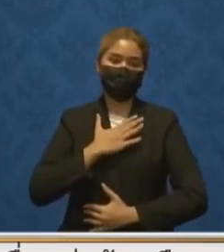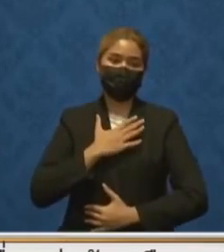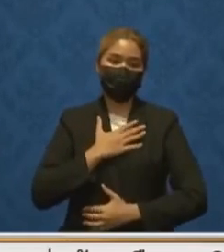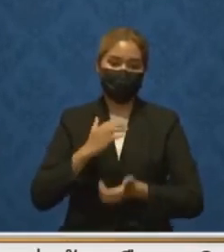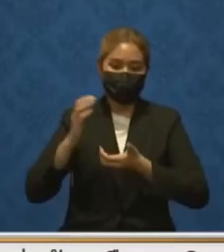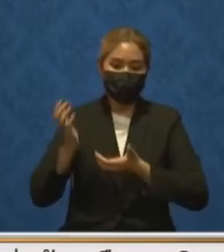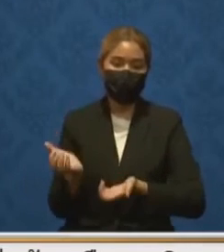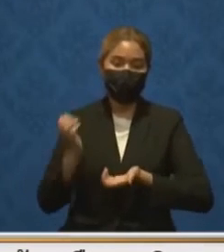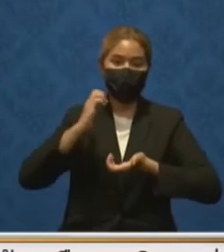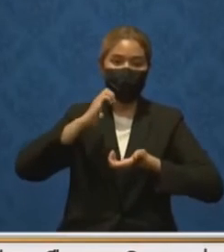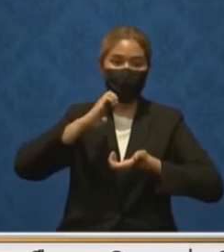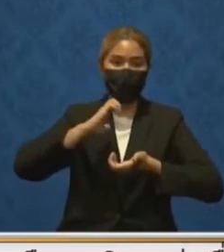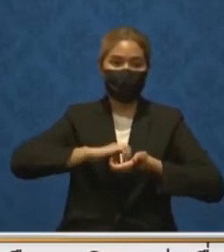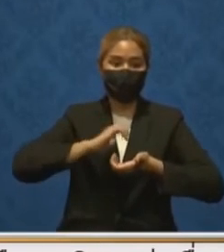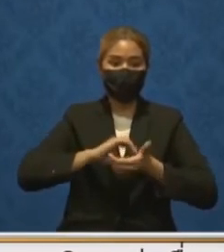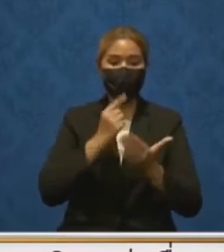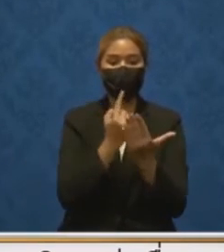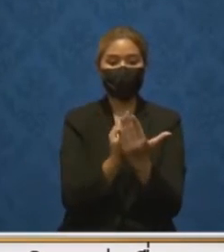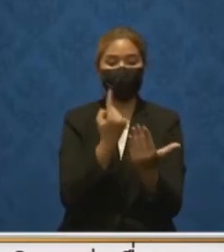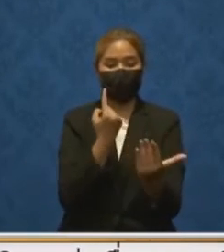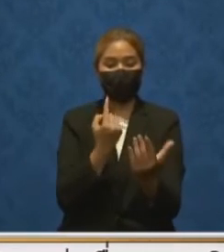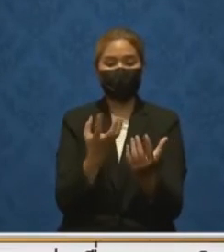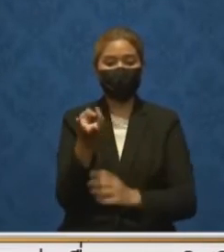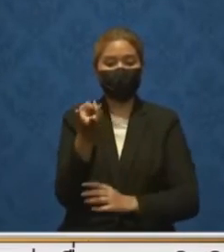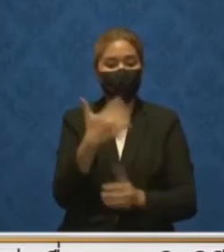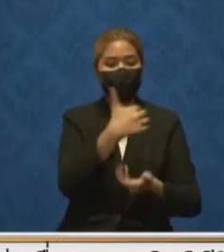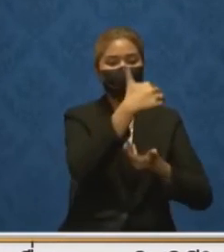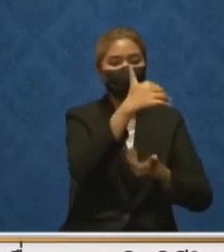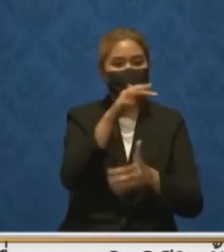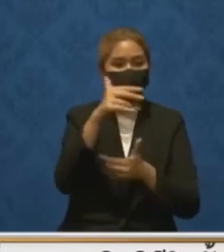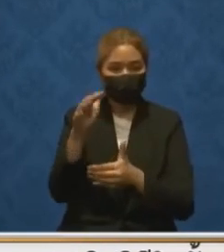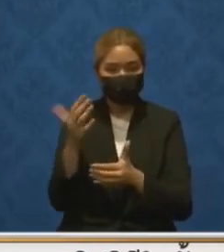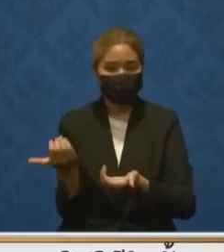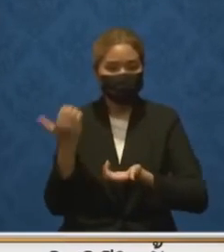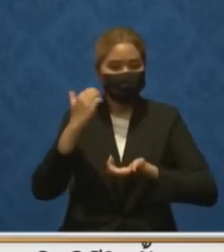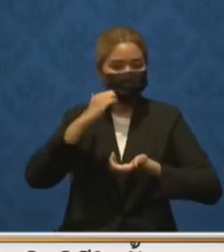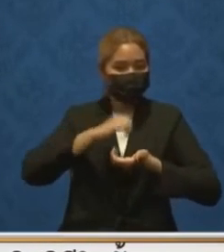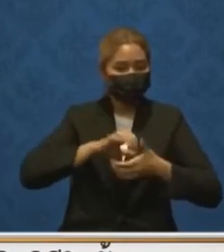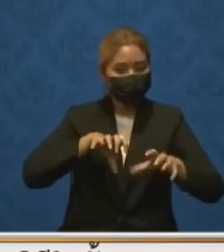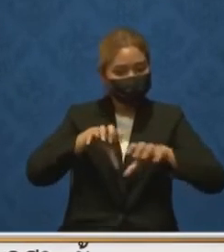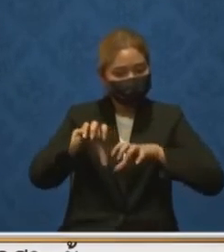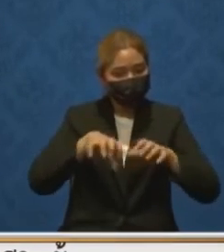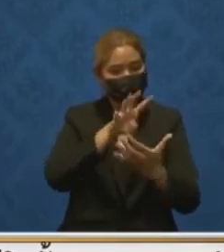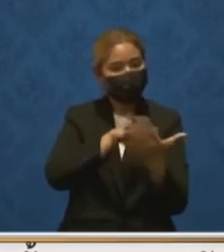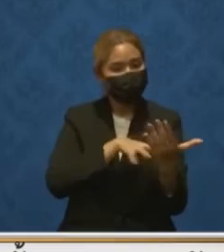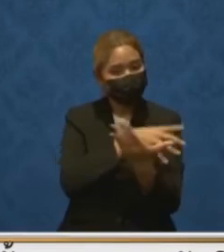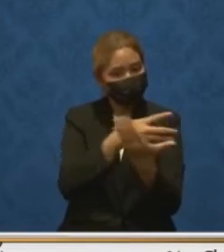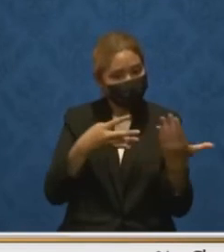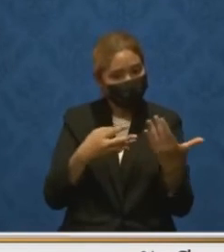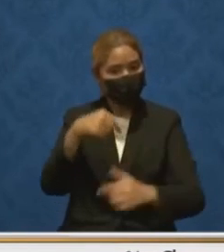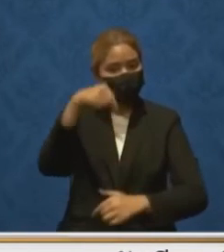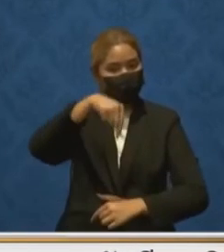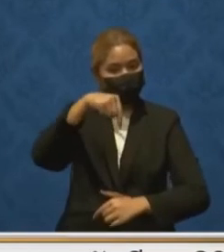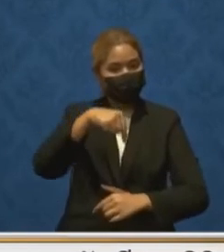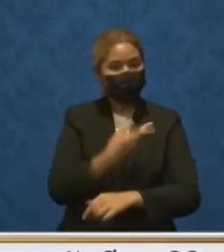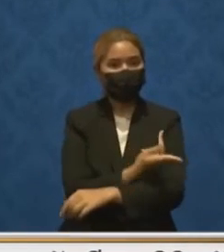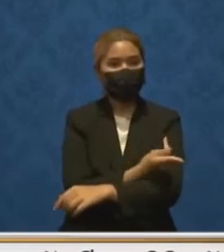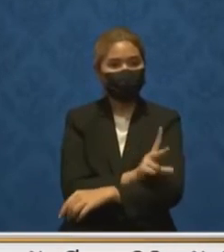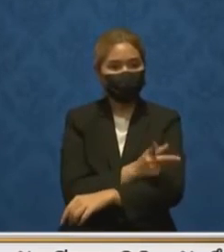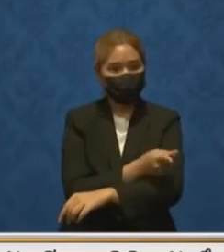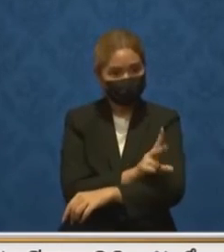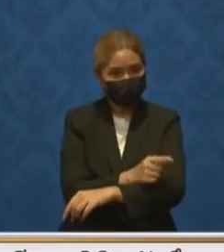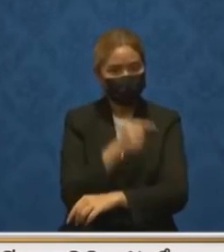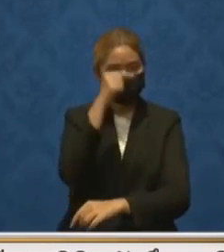ขาวไทยและกสวมผนนี้จะจับมือกันจัดในประเทศไยจัดที่ฟูเก็ต วันที่